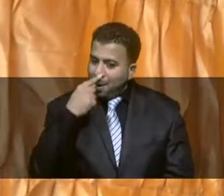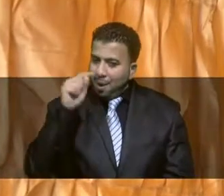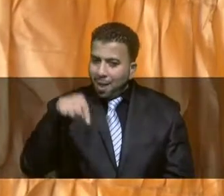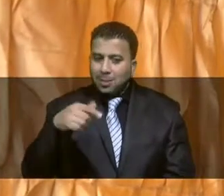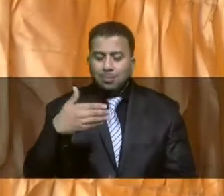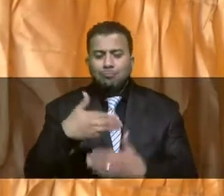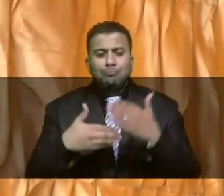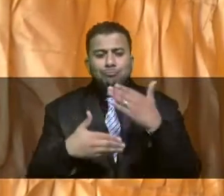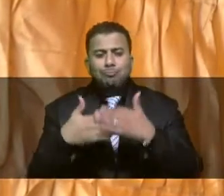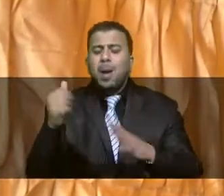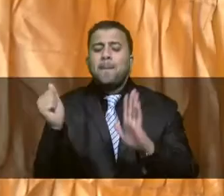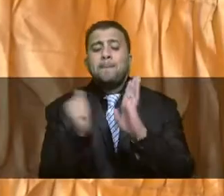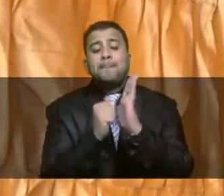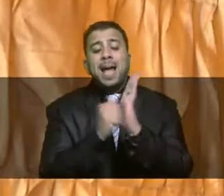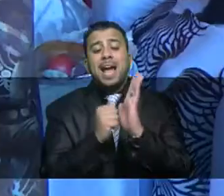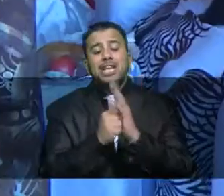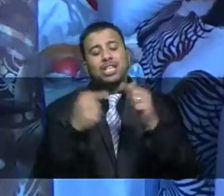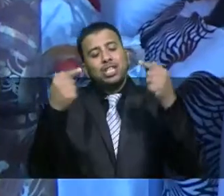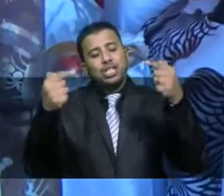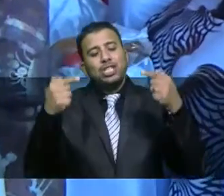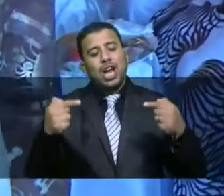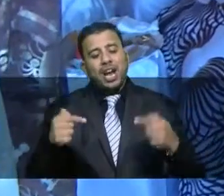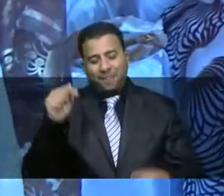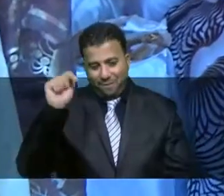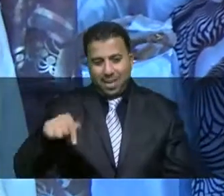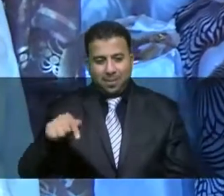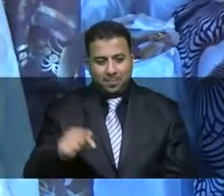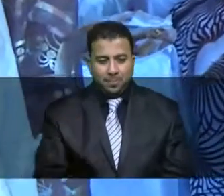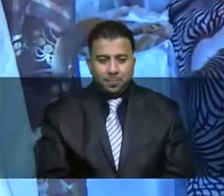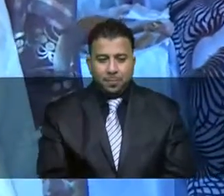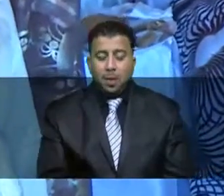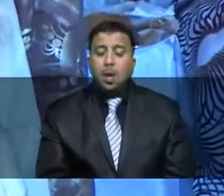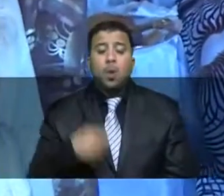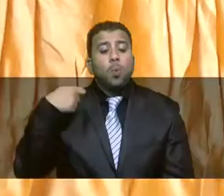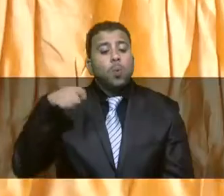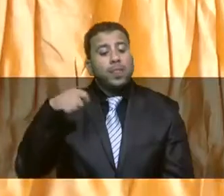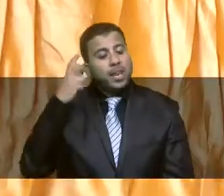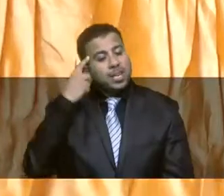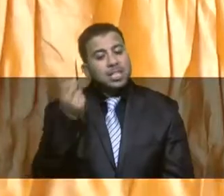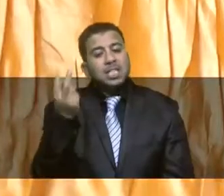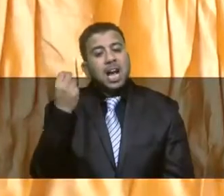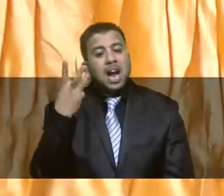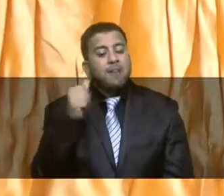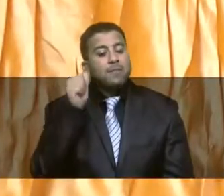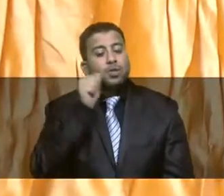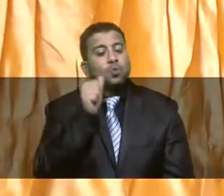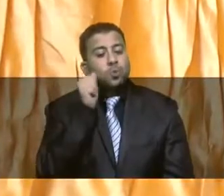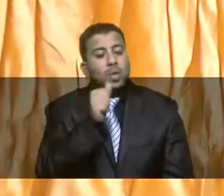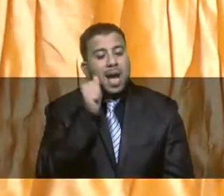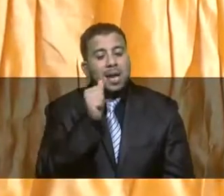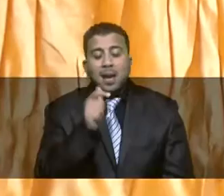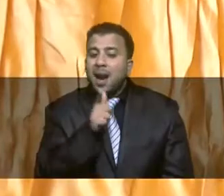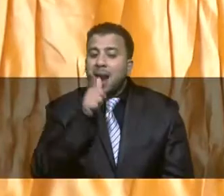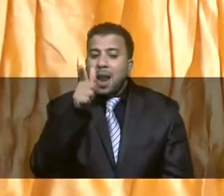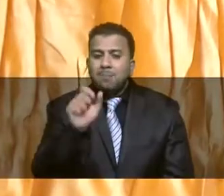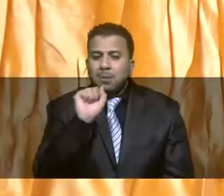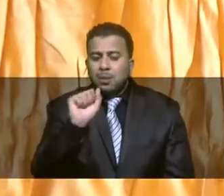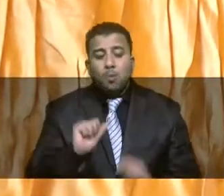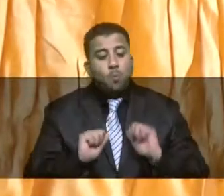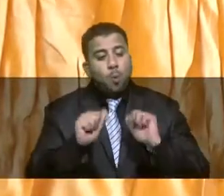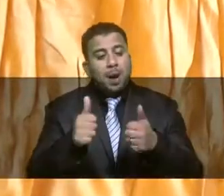أن يحتضن بيت الشعر فيها. كما ألقى معالي وزير الثقافة السوداني كلمة ثمن فيها